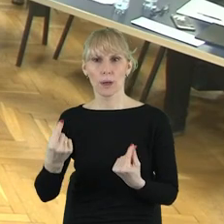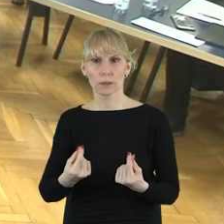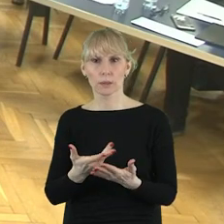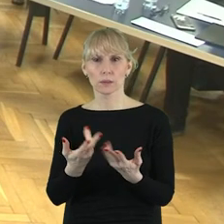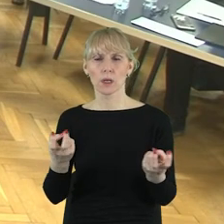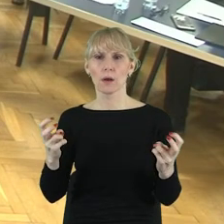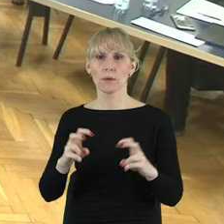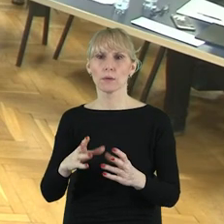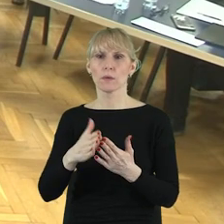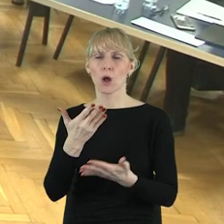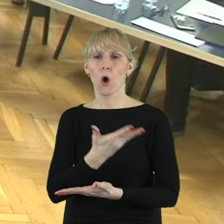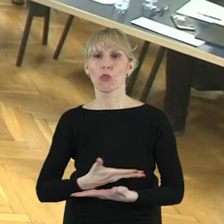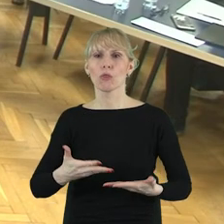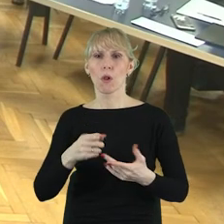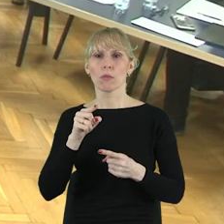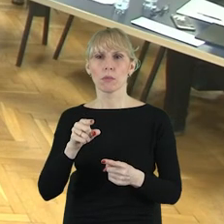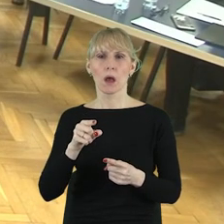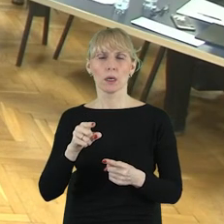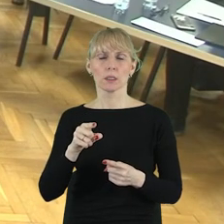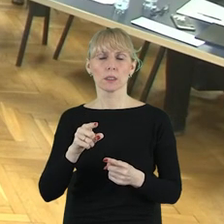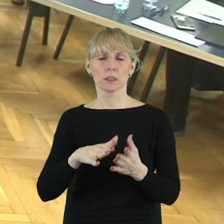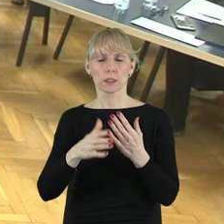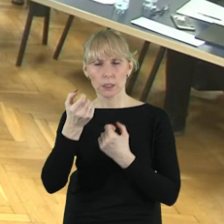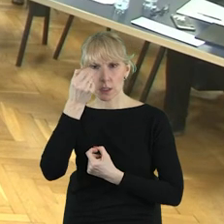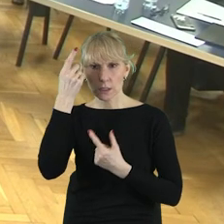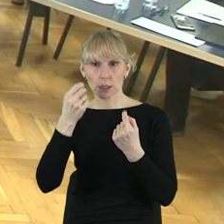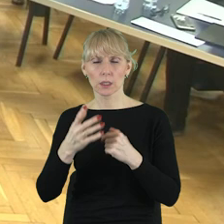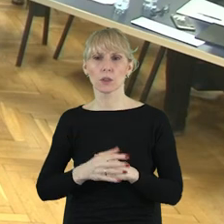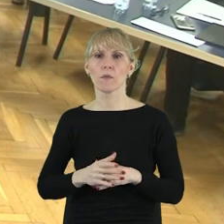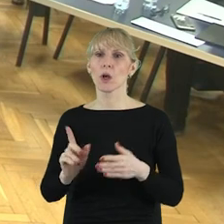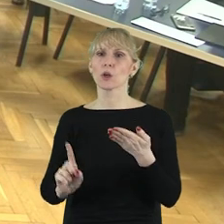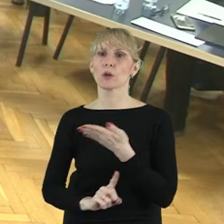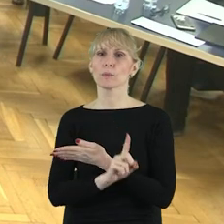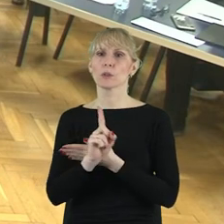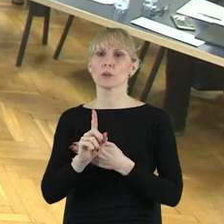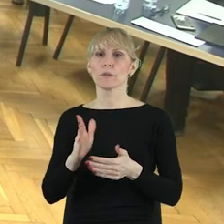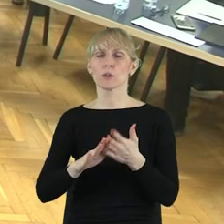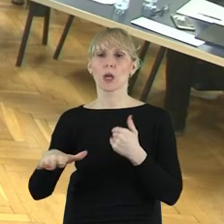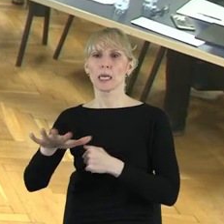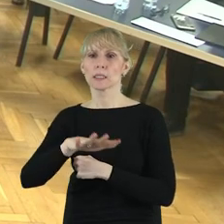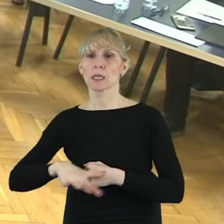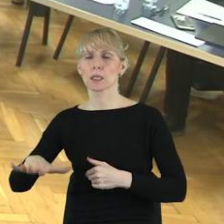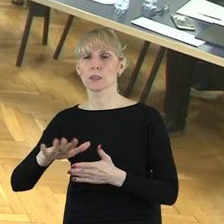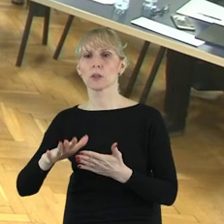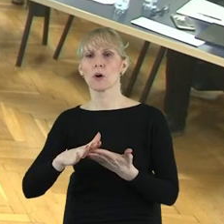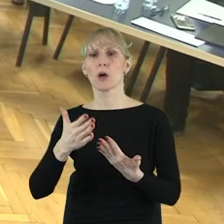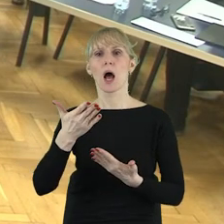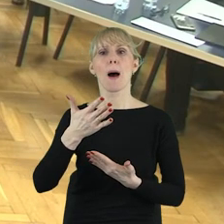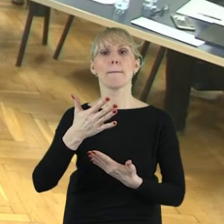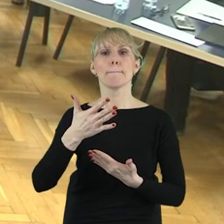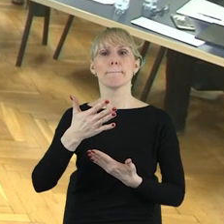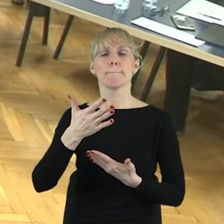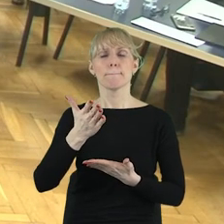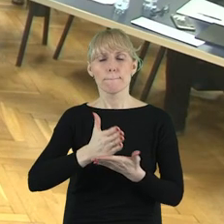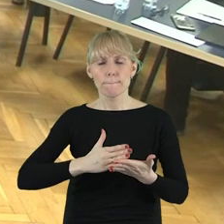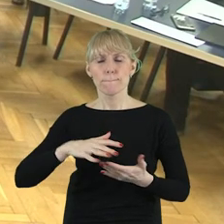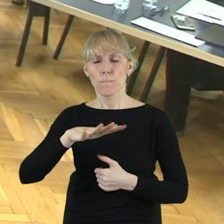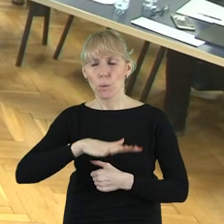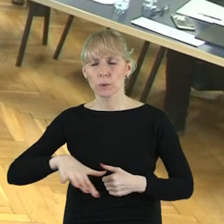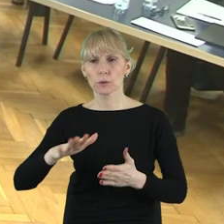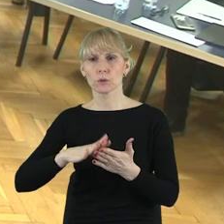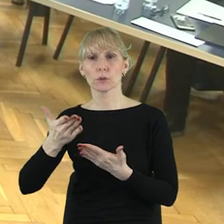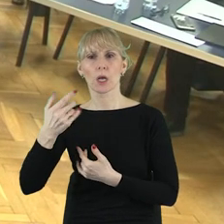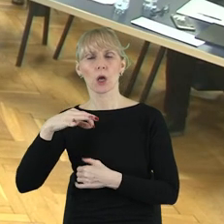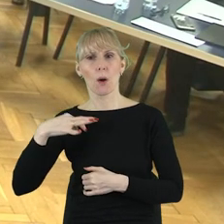terytorialnego, powstałego jako oddolna inicjatywa zrzeszająca przedstawicieli lokalnych organizacji sektora publicznego, prywatnego i pozarządowego